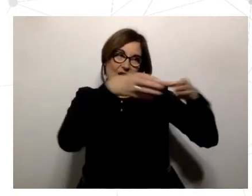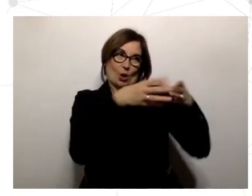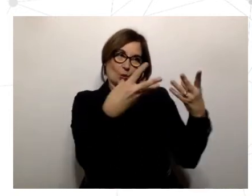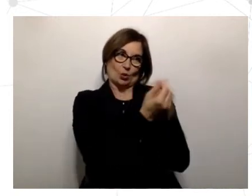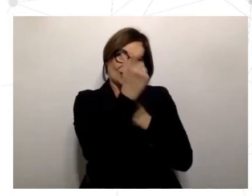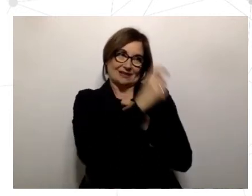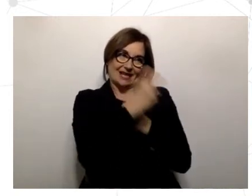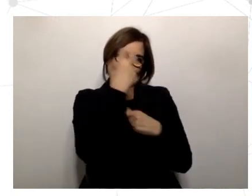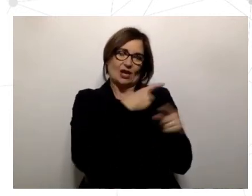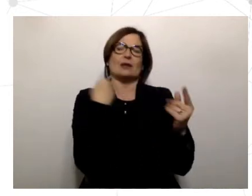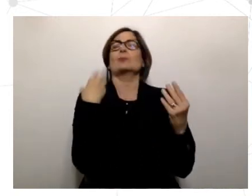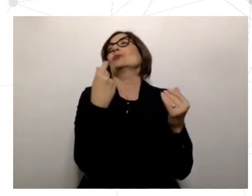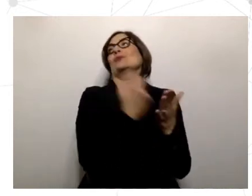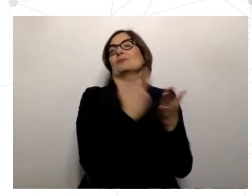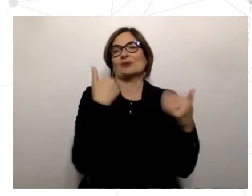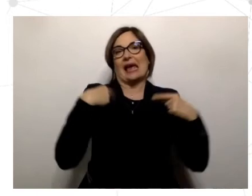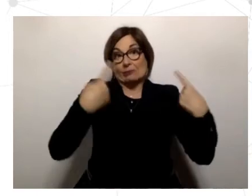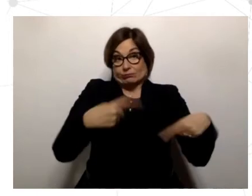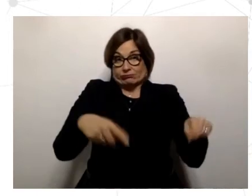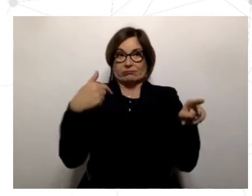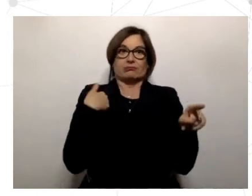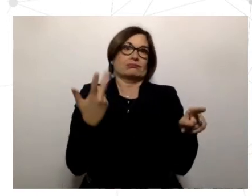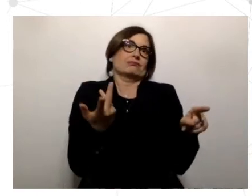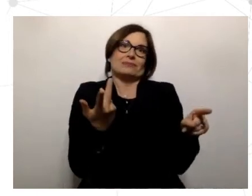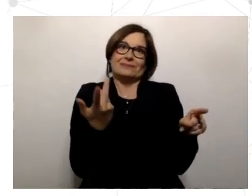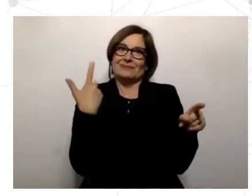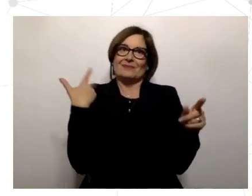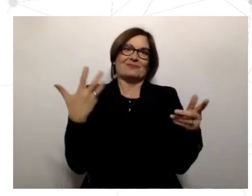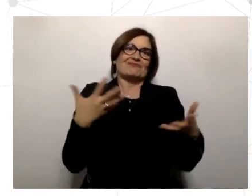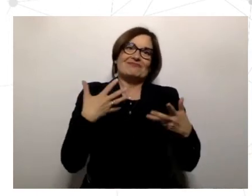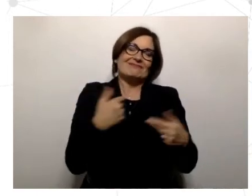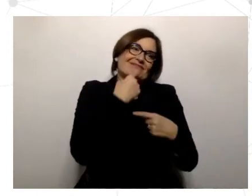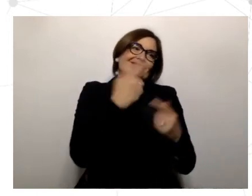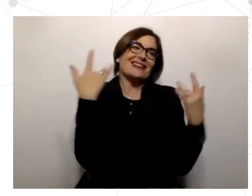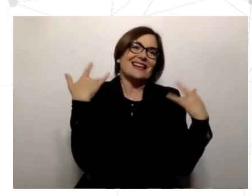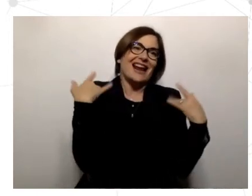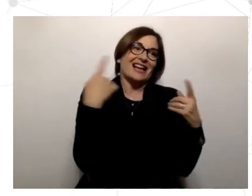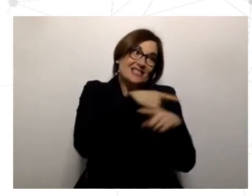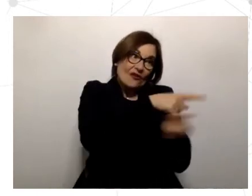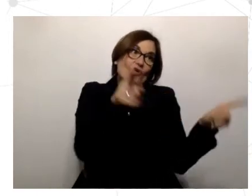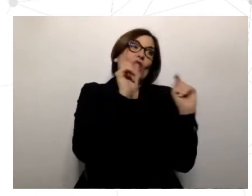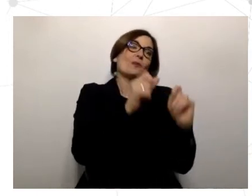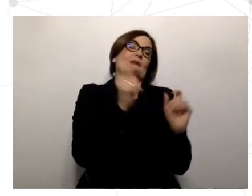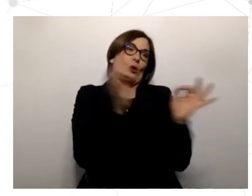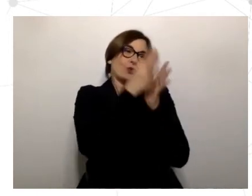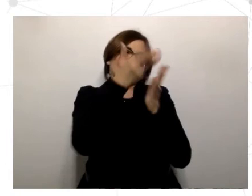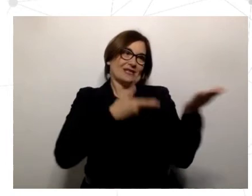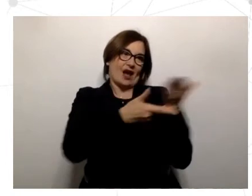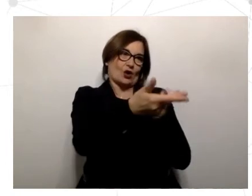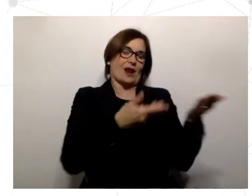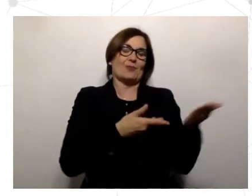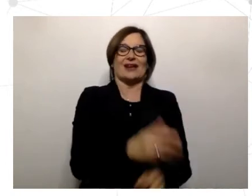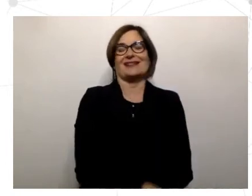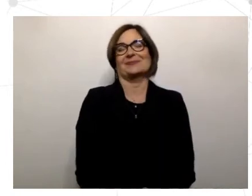molto importante, per questo siamo molto grati anche a voi per questa opportunità di collaborare.